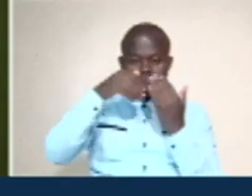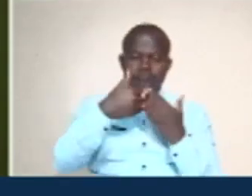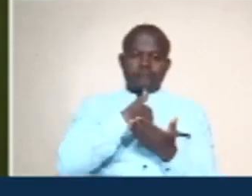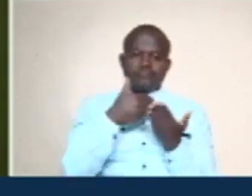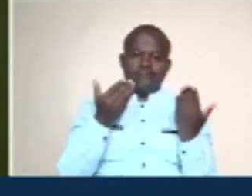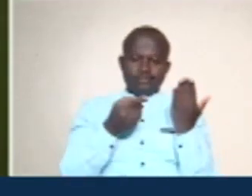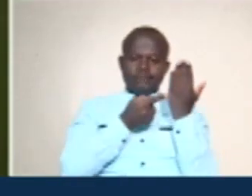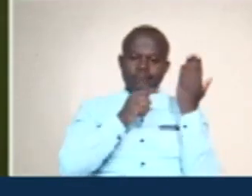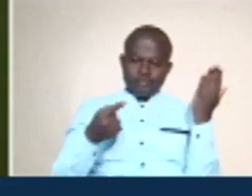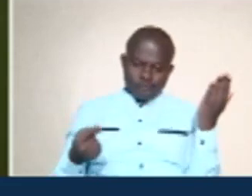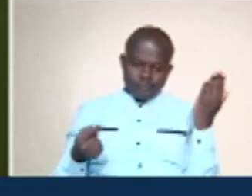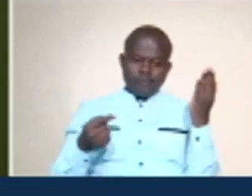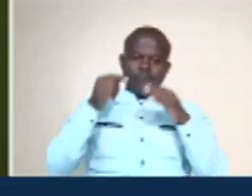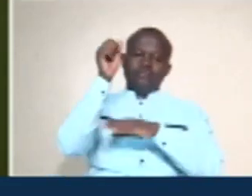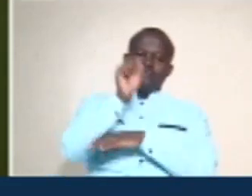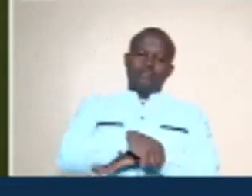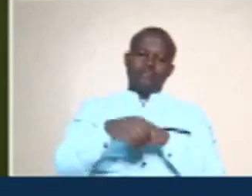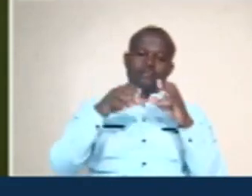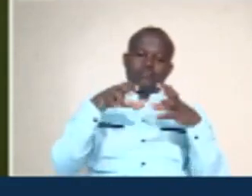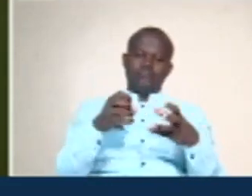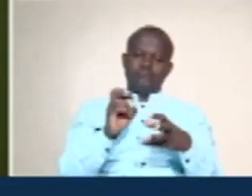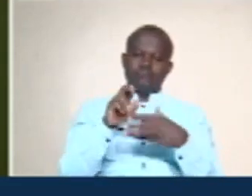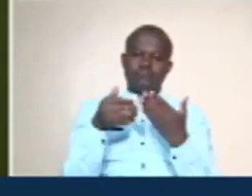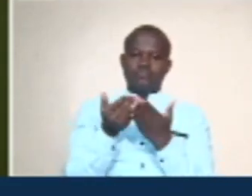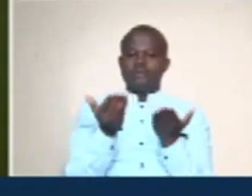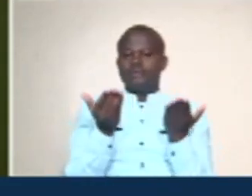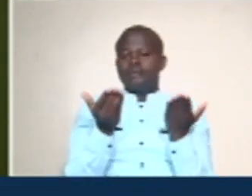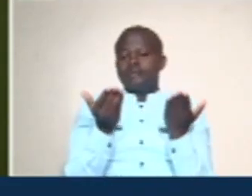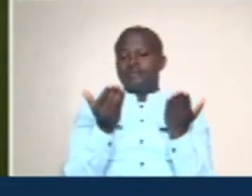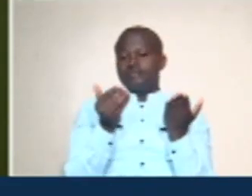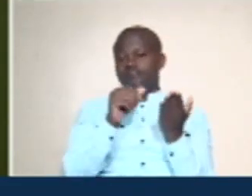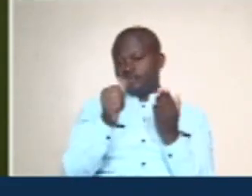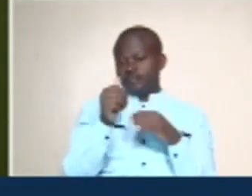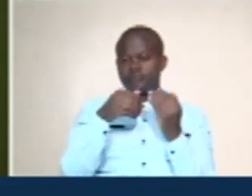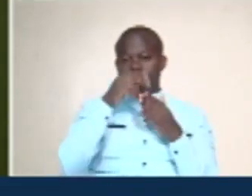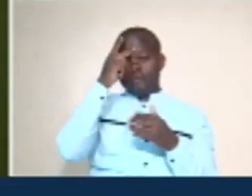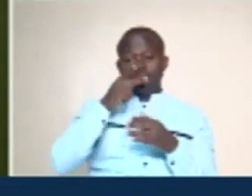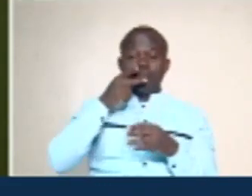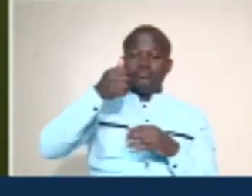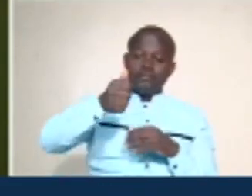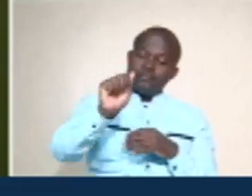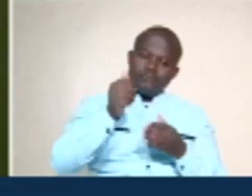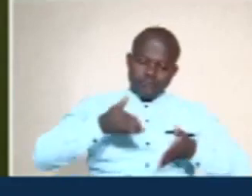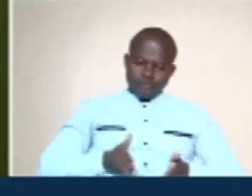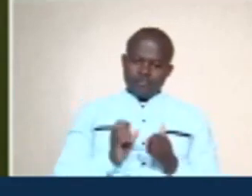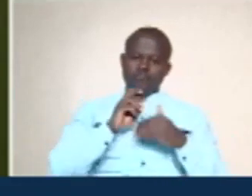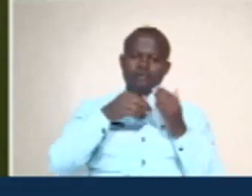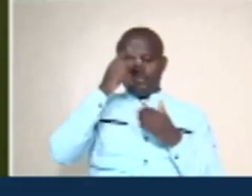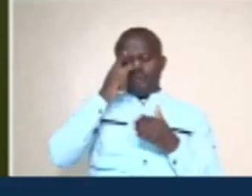rufite ikoranabuhanga kurusha ibyiciro cyangwa urungano rw'ababyeyi babo, ababyaye cyangwa